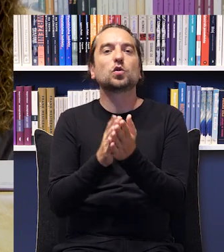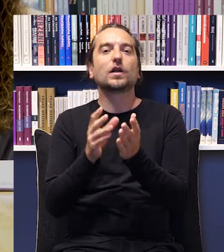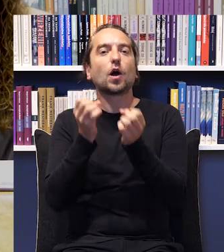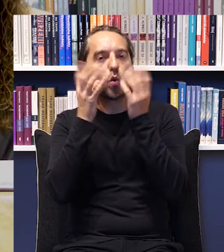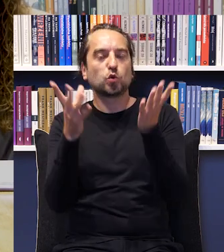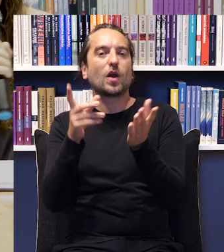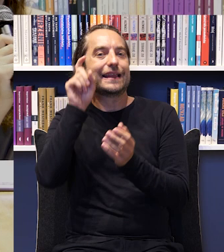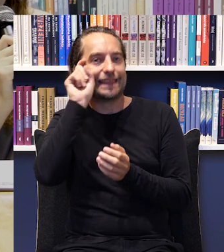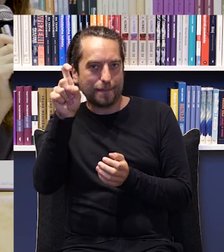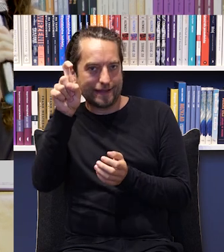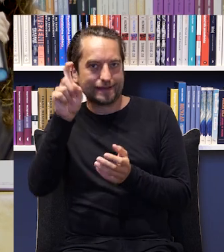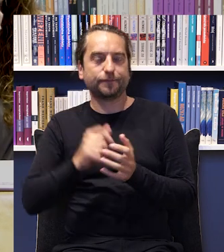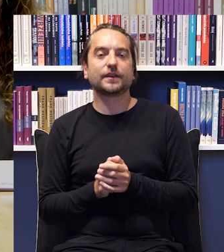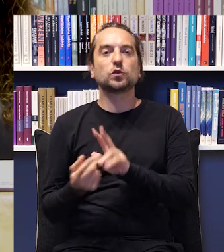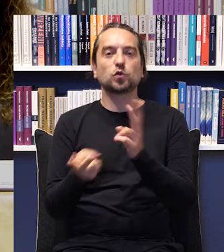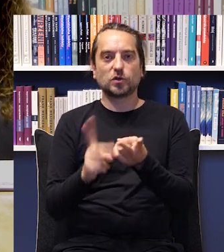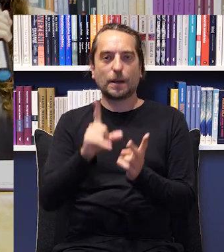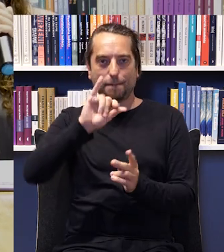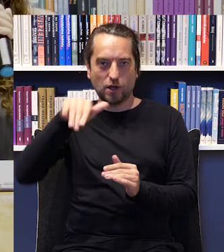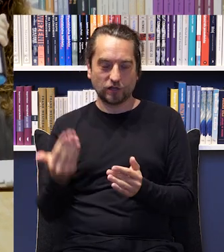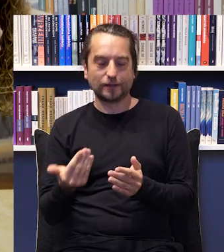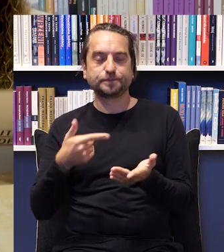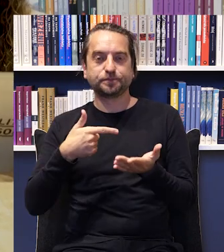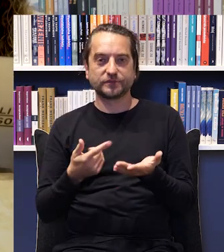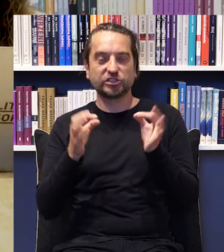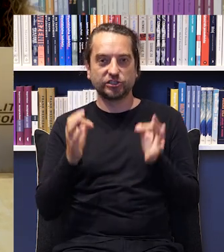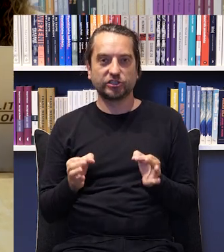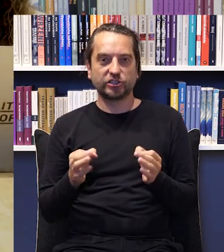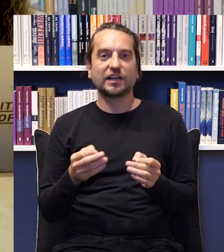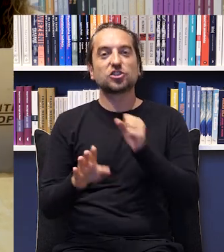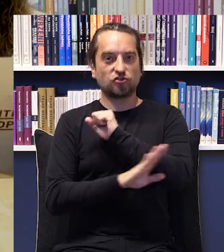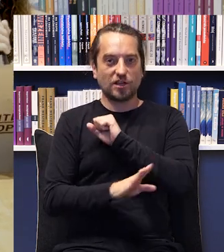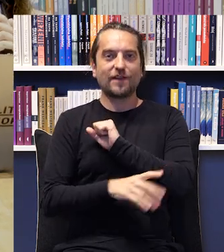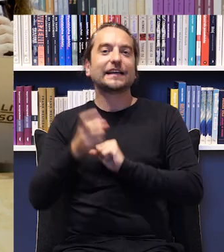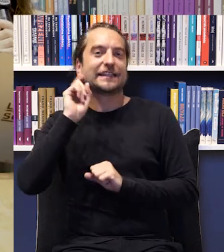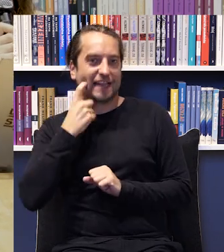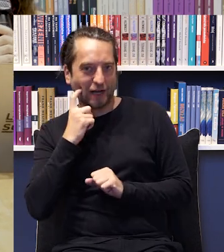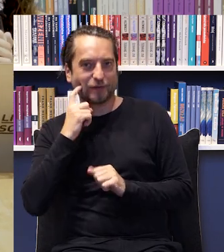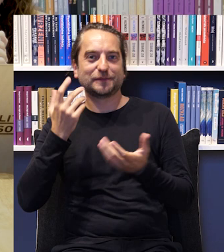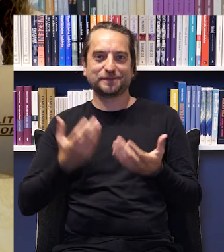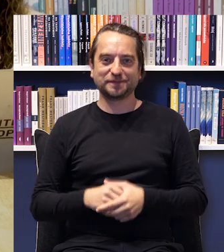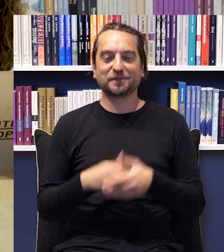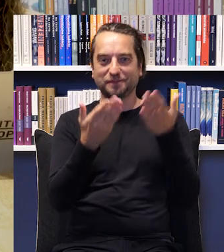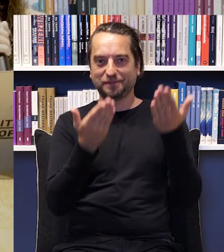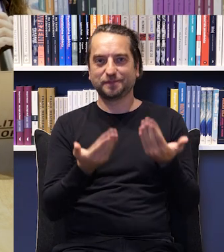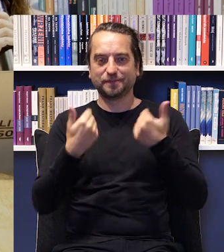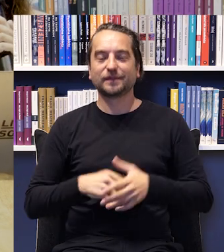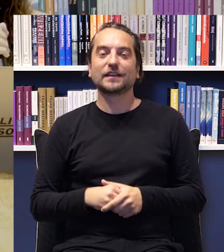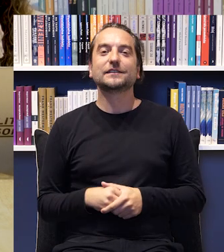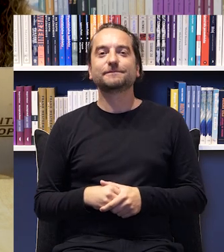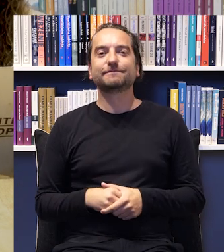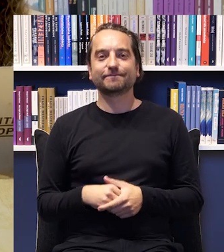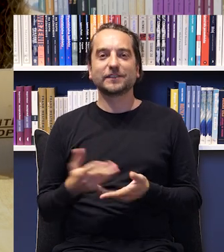niemieckiej. Tłumaczenie na polski język migowy zapewniają nam dzisiaj Michał Drzewek i Marta Jaroń, którym bardzo